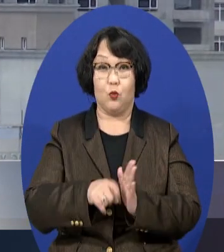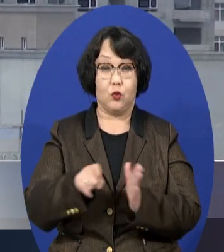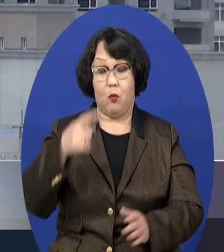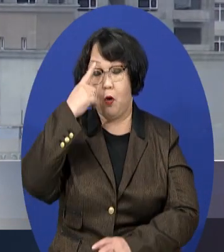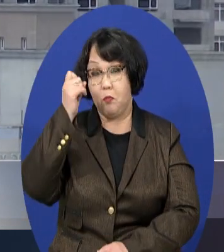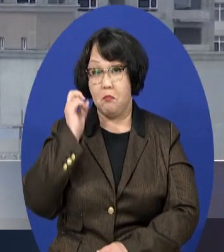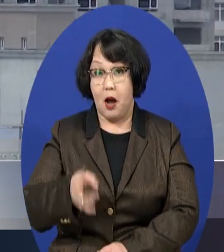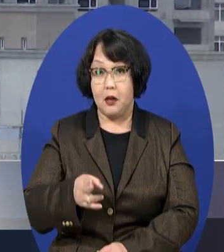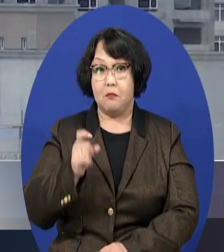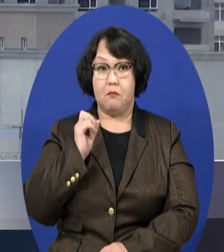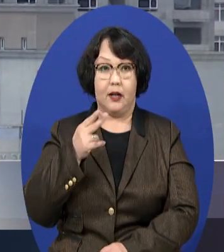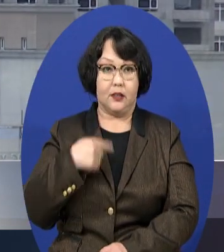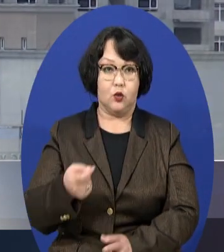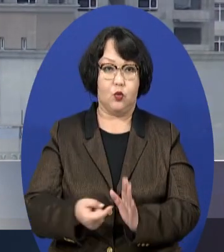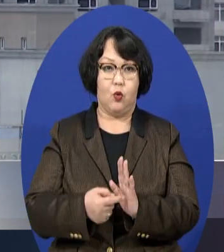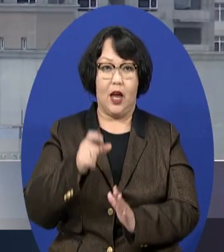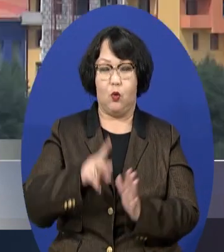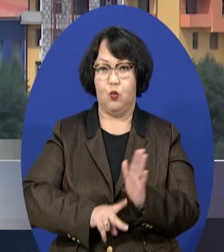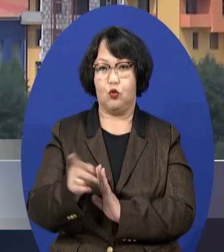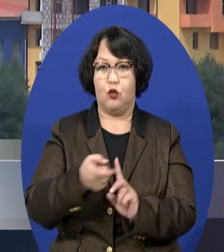банк болон банкны эх үүсвэрээр нийт